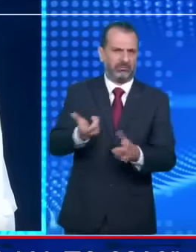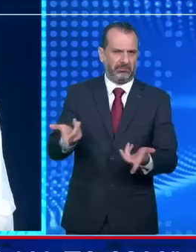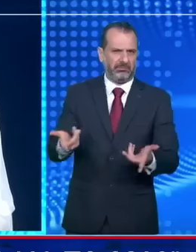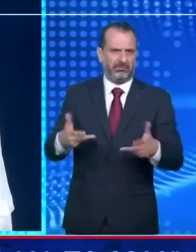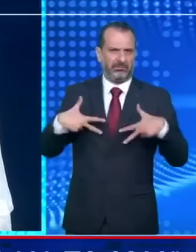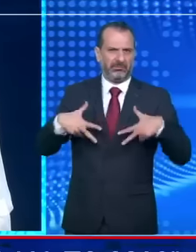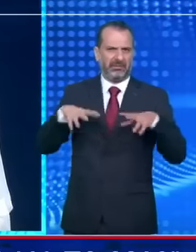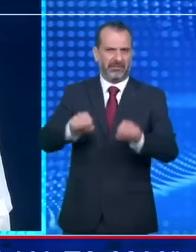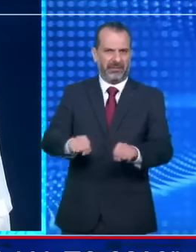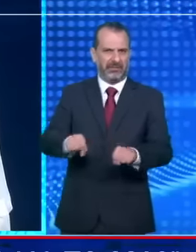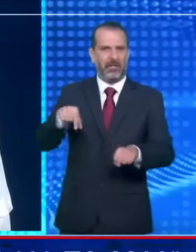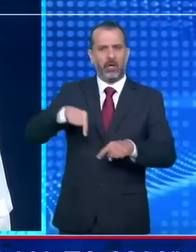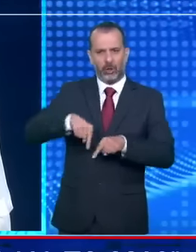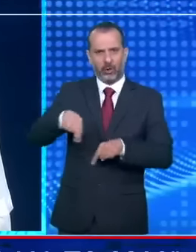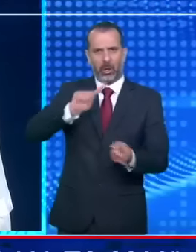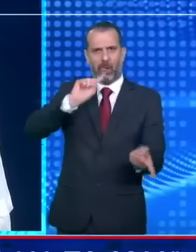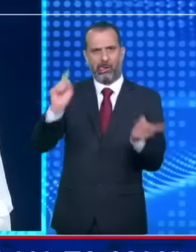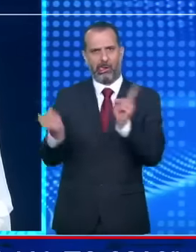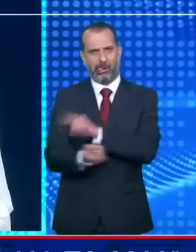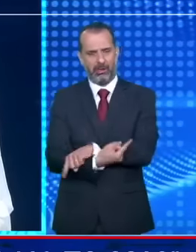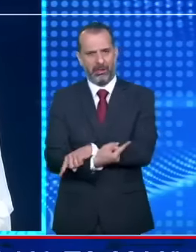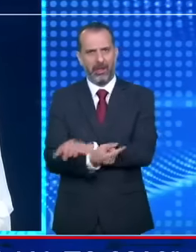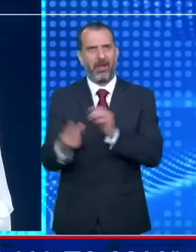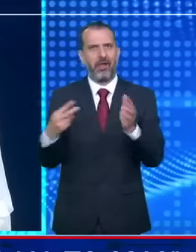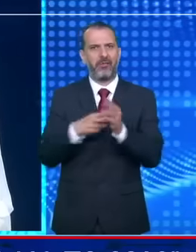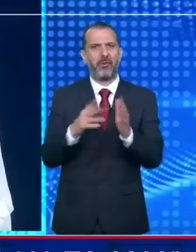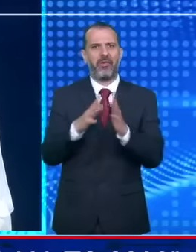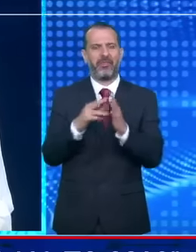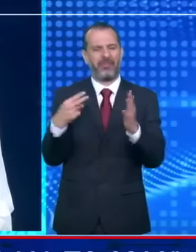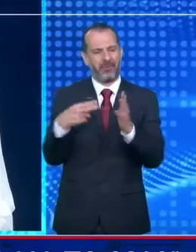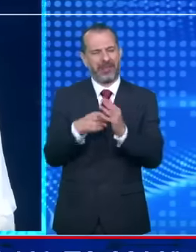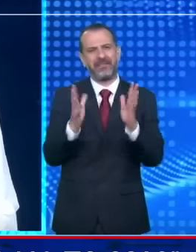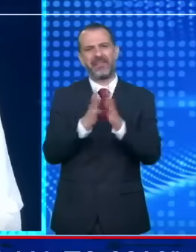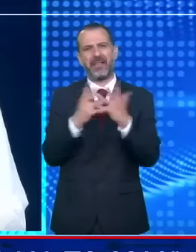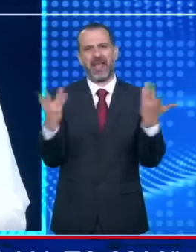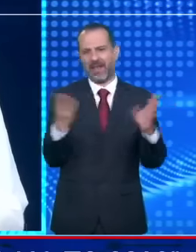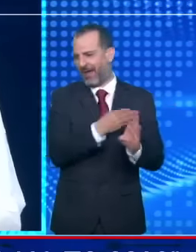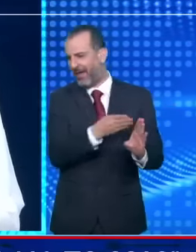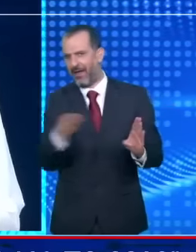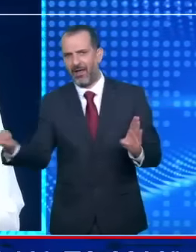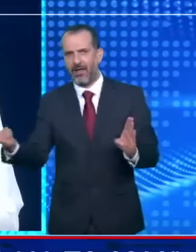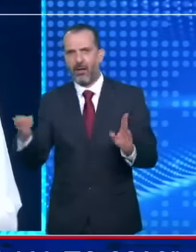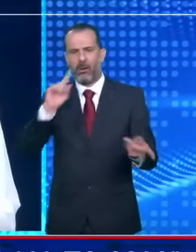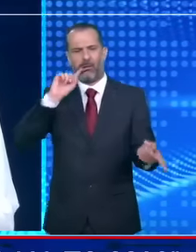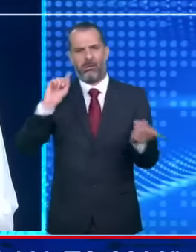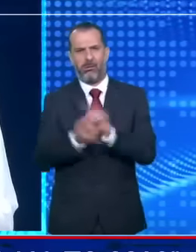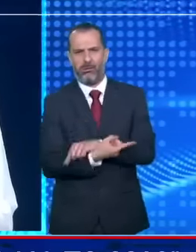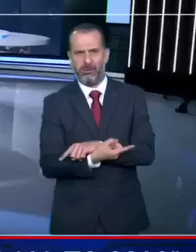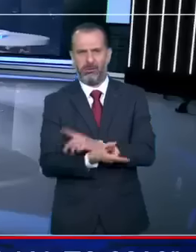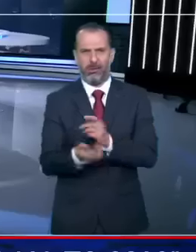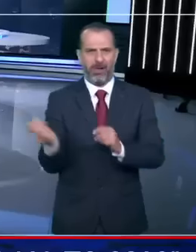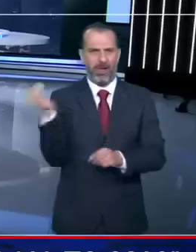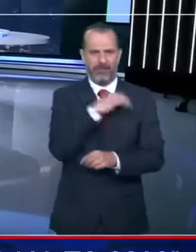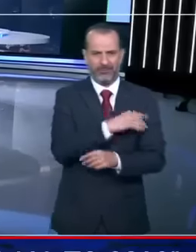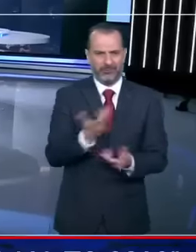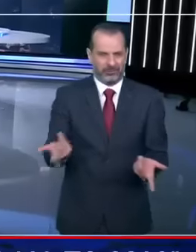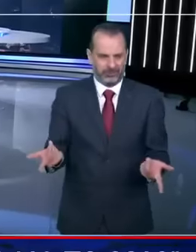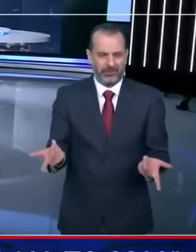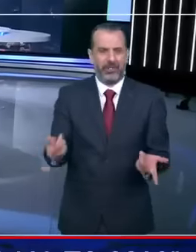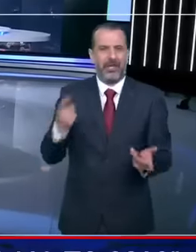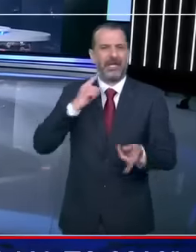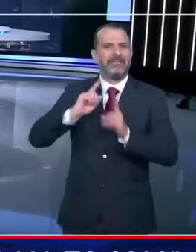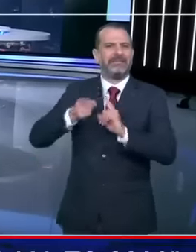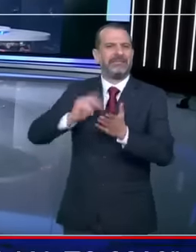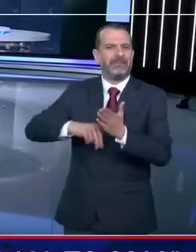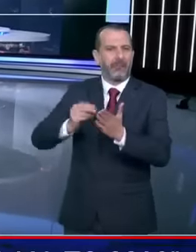κάναμε μια τεράστια κολοτούμπα μετά το 2019 για αυτή τη συμφωνία, ότι, η οποία όλοι γνωρίζουμε ότι